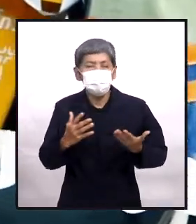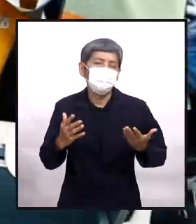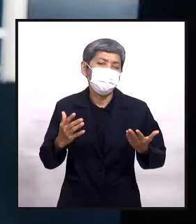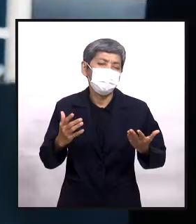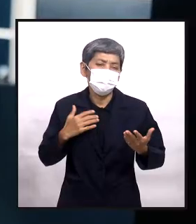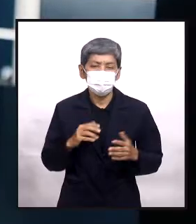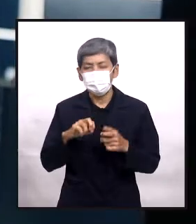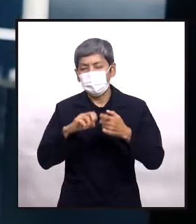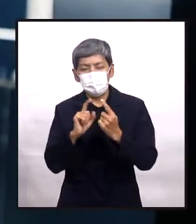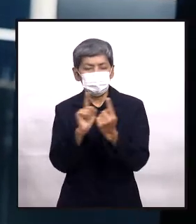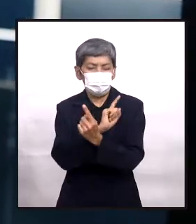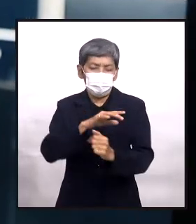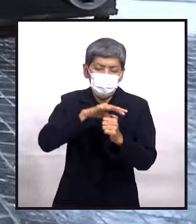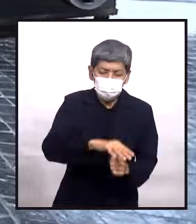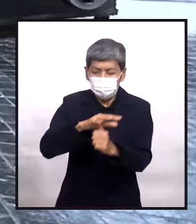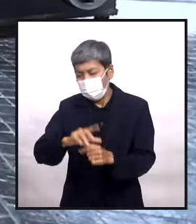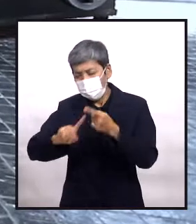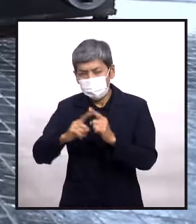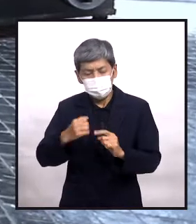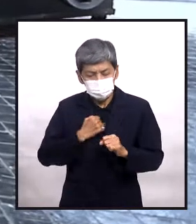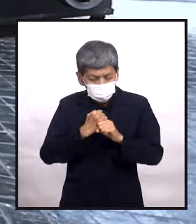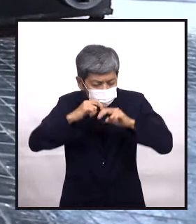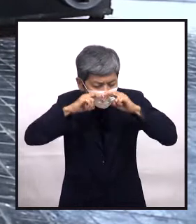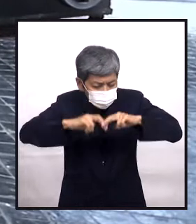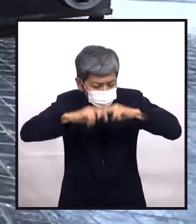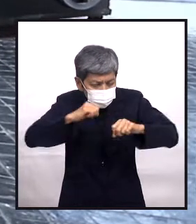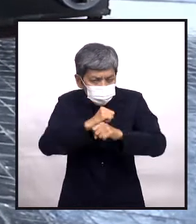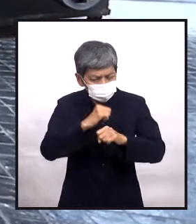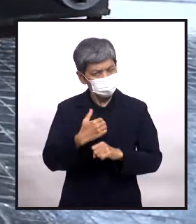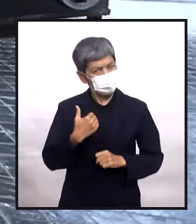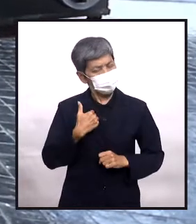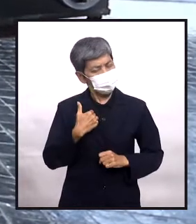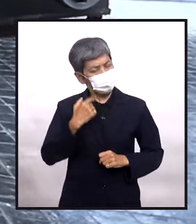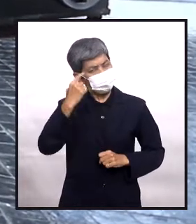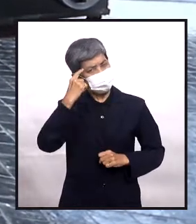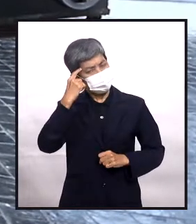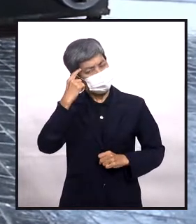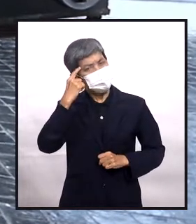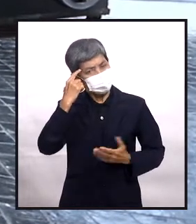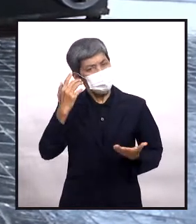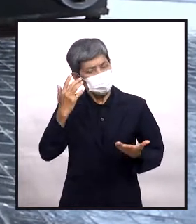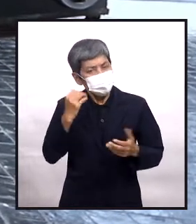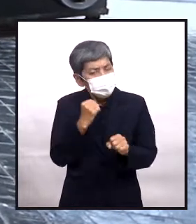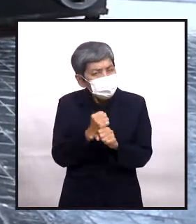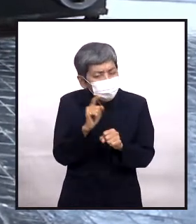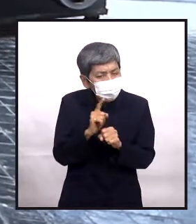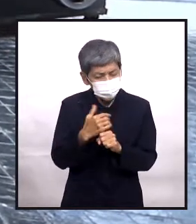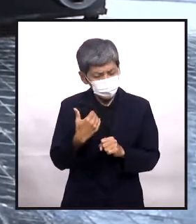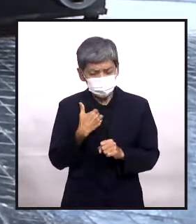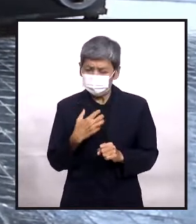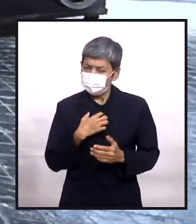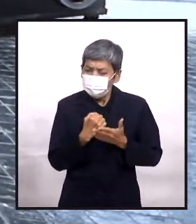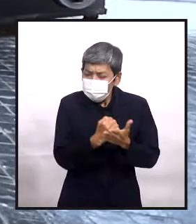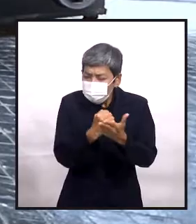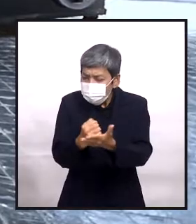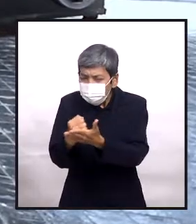คอร์รัปชัน ความรุนแรงในสังคมเราก็อยากทำงานวิจัยขึ้นมาว่าเอ๊ะมันมีเครื่องมือในทางตะวันออกนะอะไรไหม